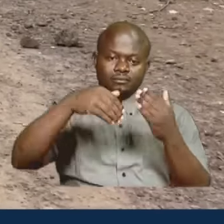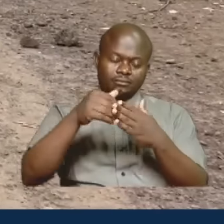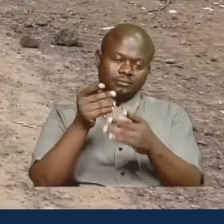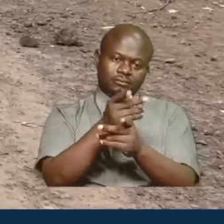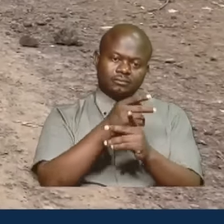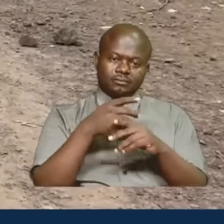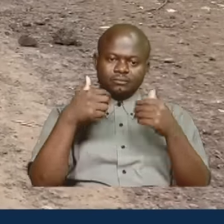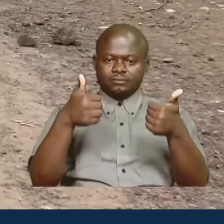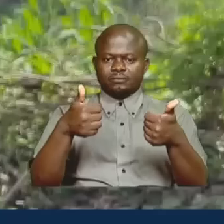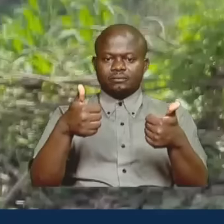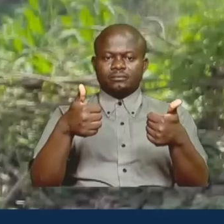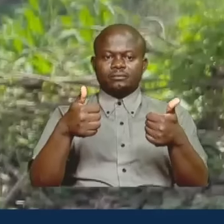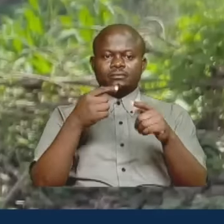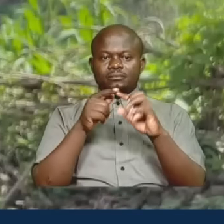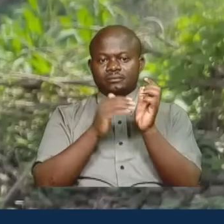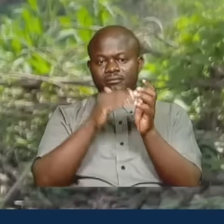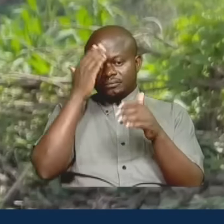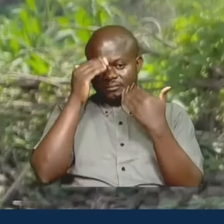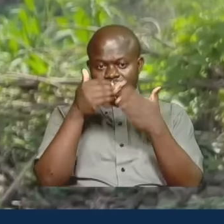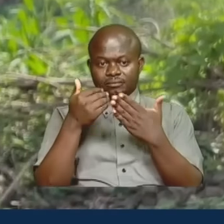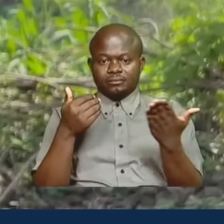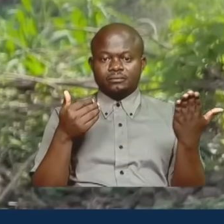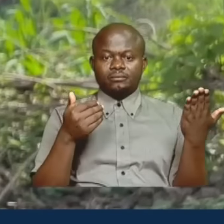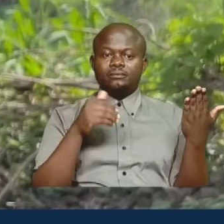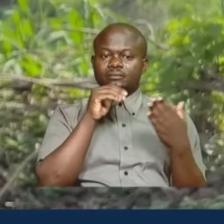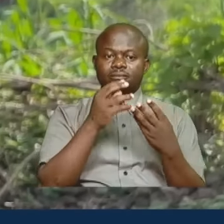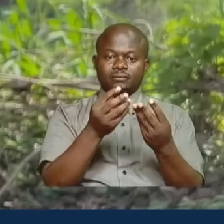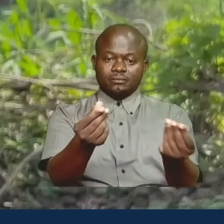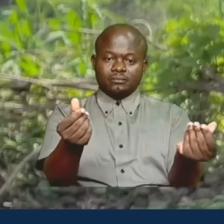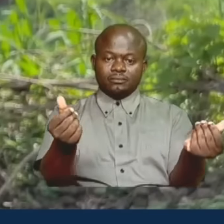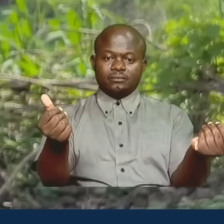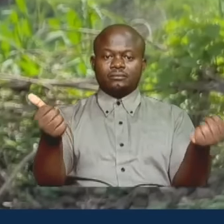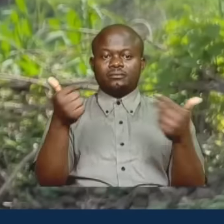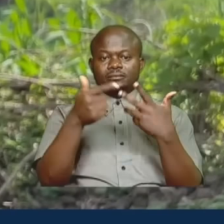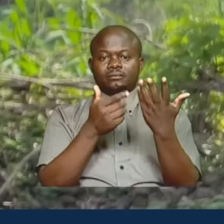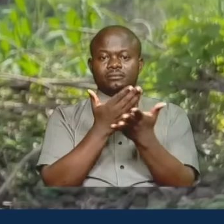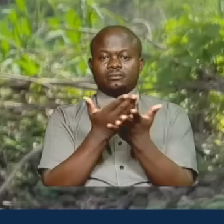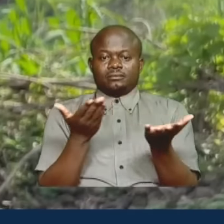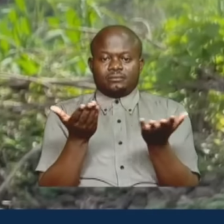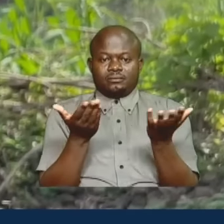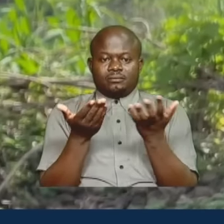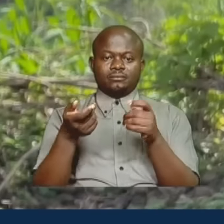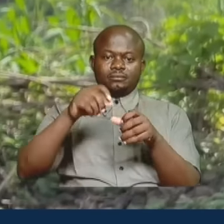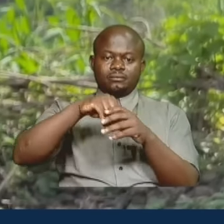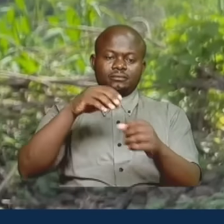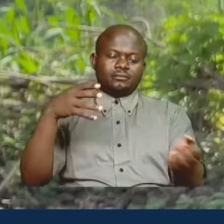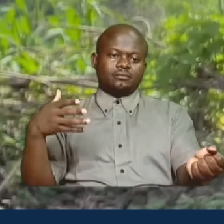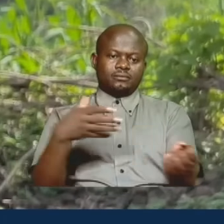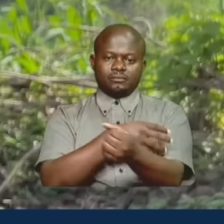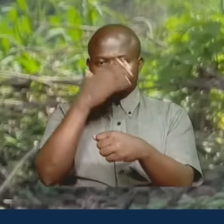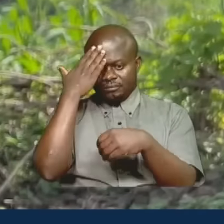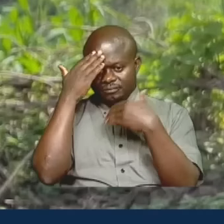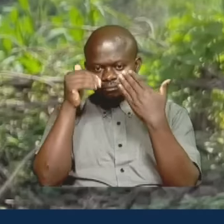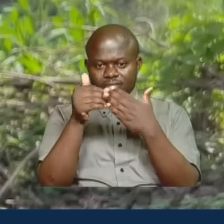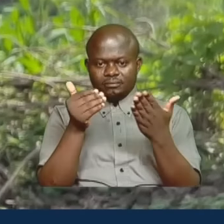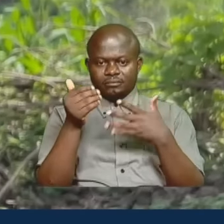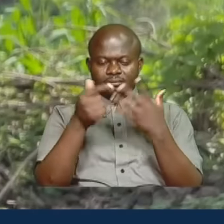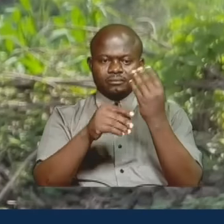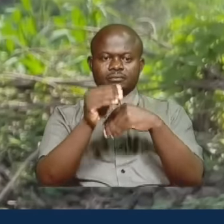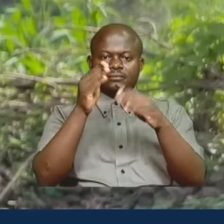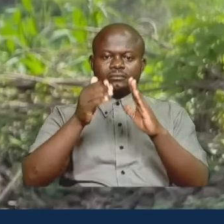kubungabunga kugira ngo batabangiza. Icyo twabasaba nuko bakongeramo n'imbaraga kugira ngo